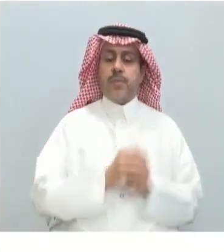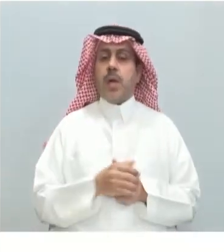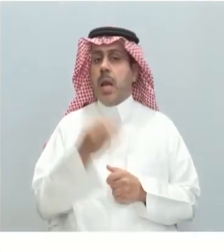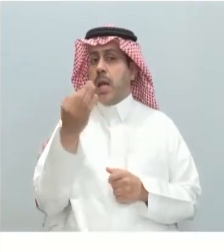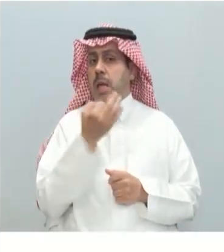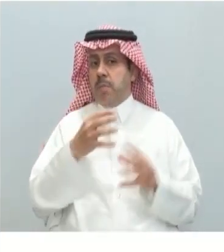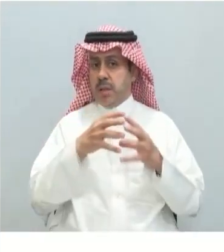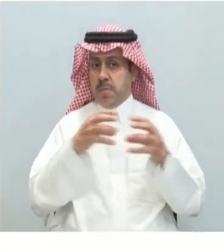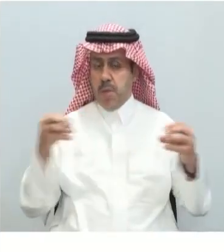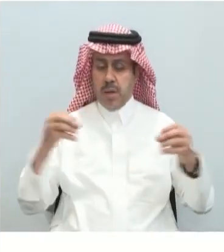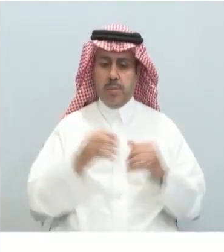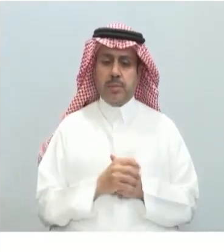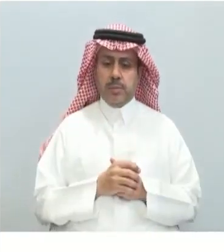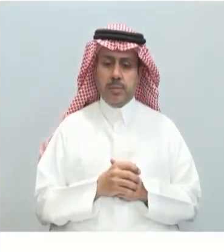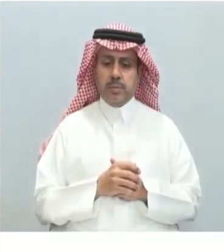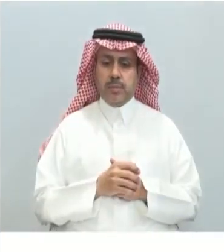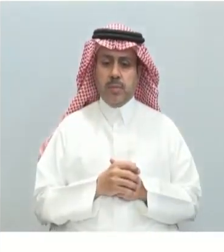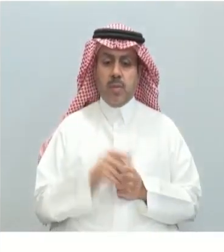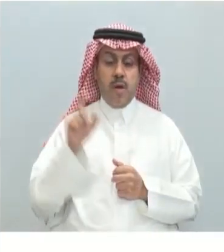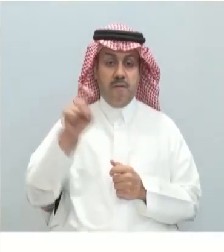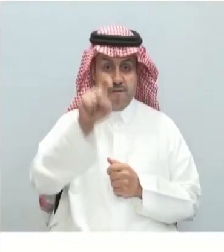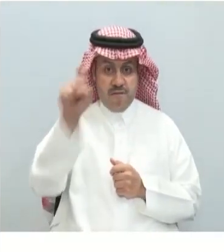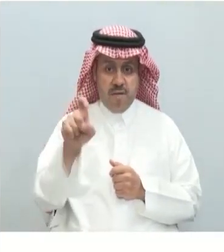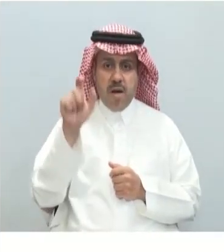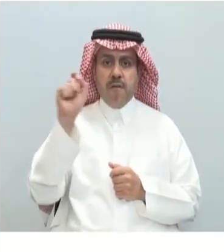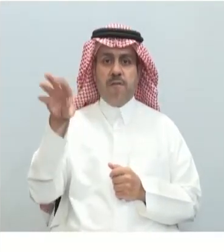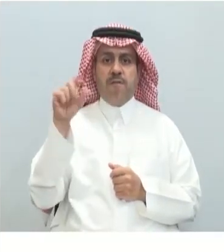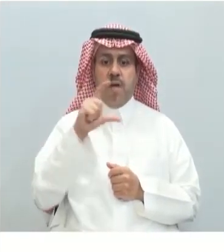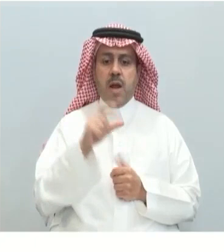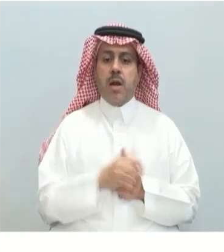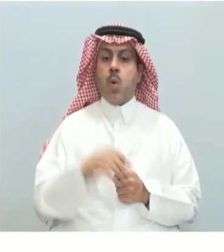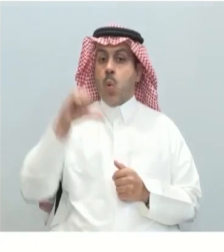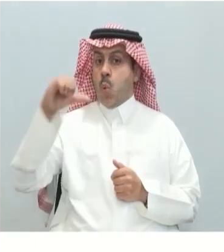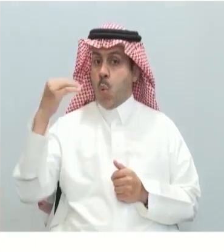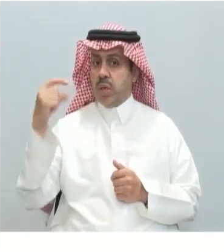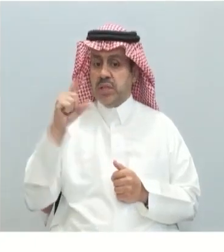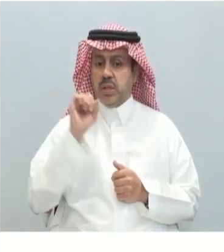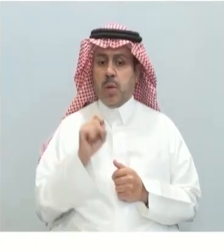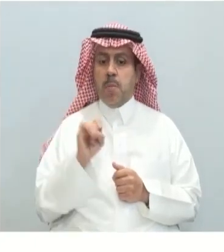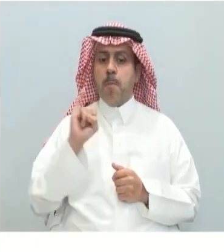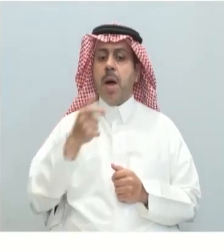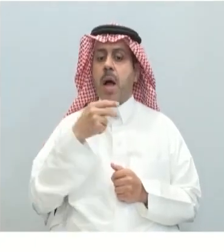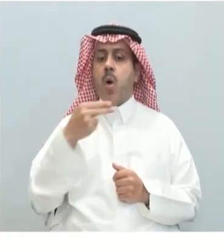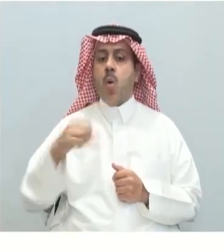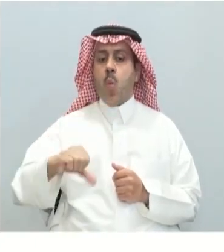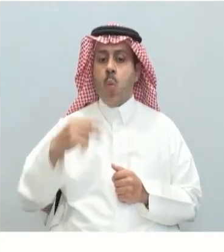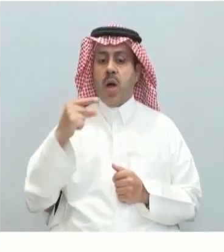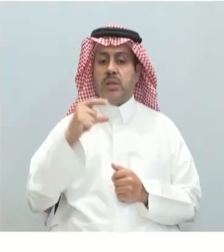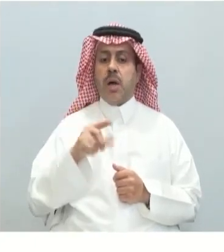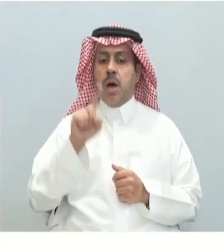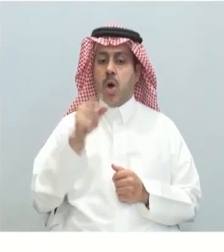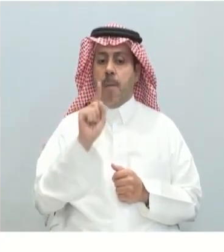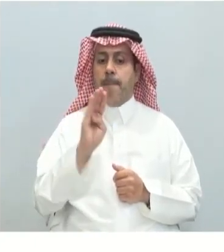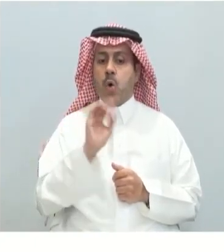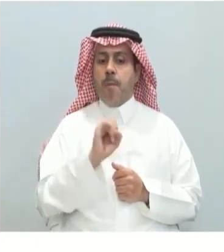مزيد من بيان معني الكلمات عندنا قول الله تعالى فهل وجدتم ما وعد ربكم حقا ما